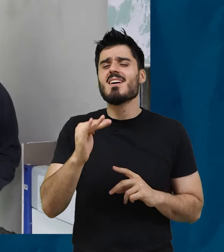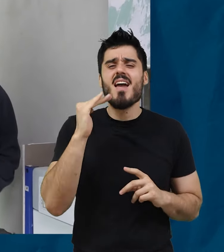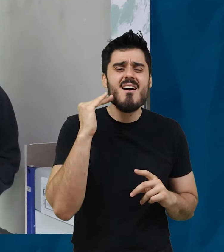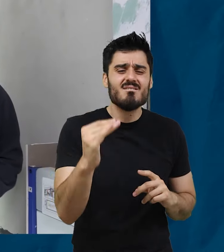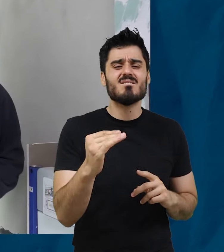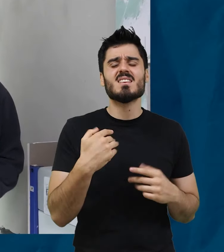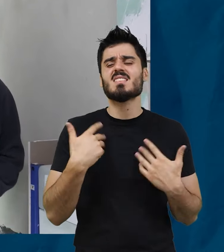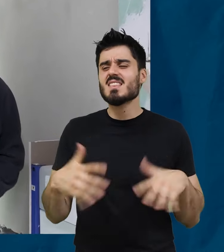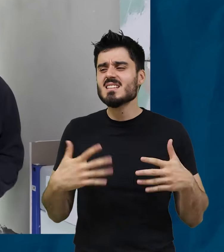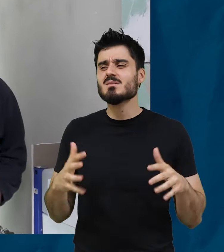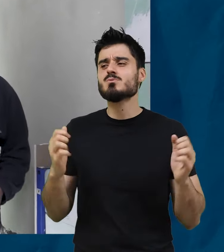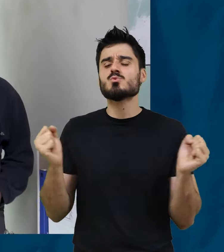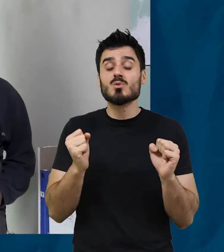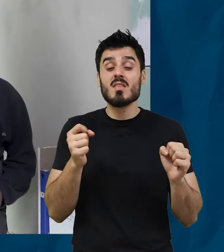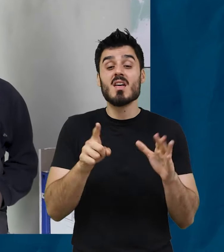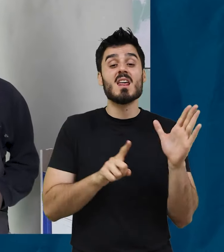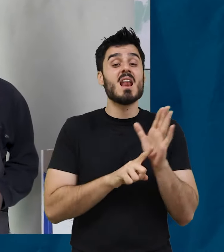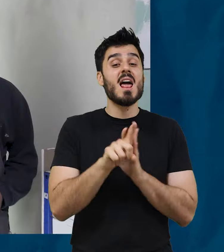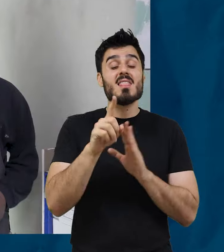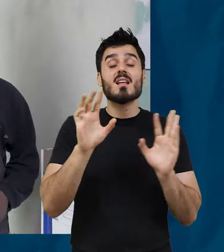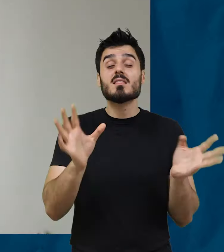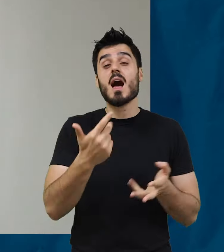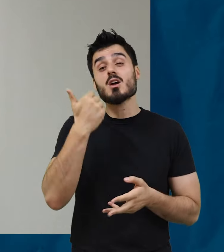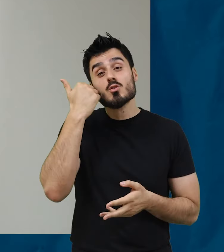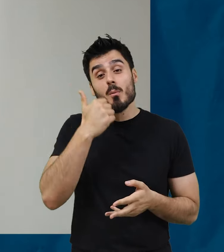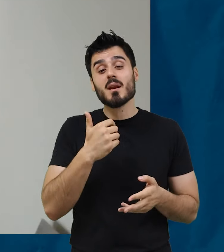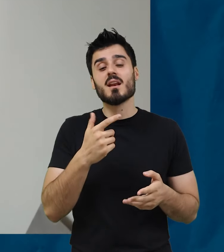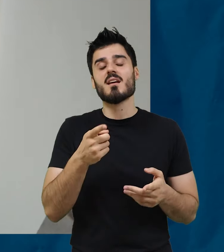моите момчета да е студено, затова ракетата е най-добрият ни приятел.